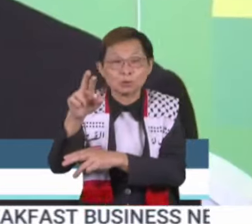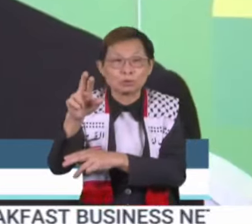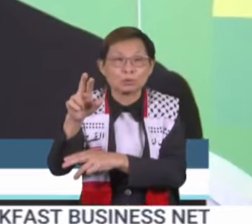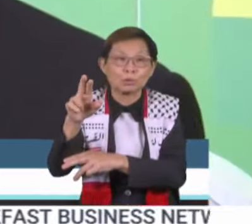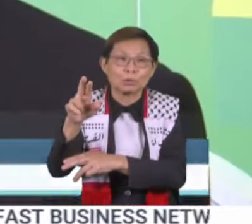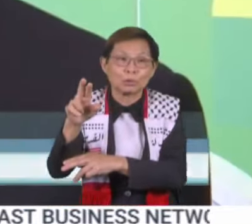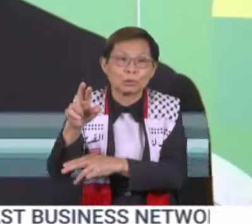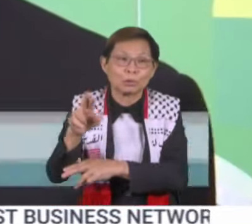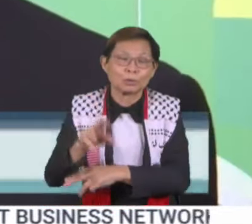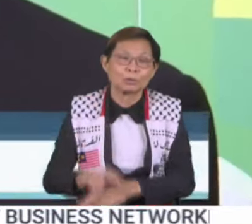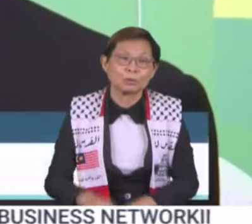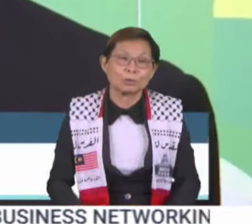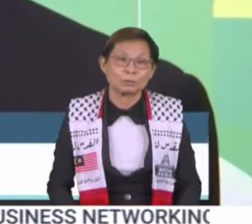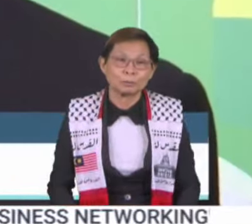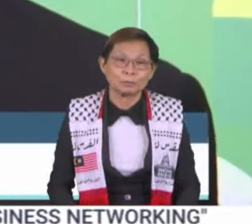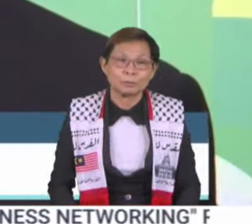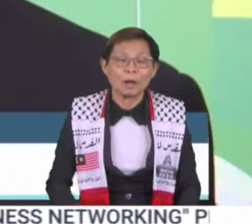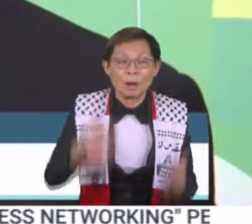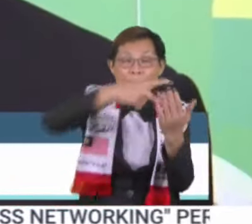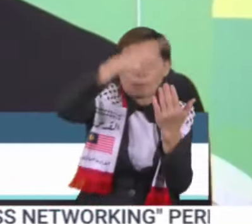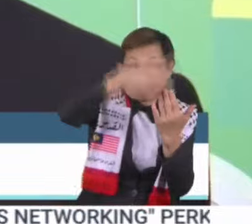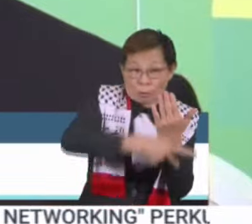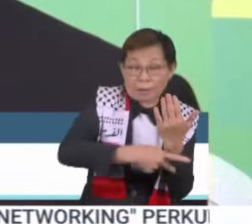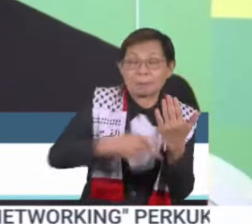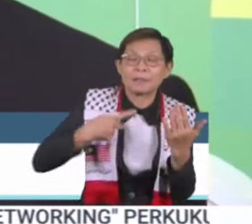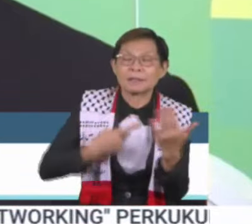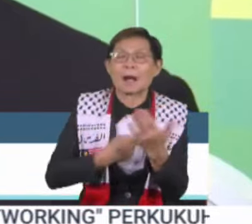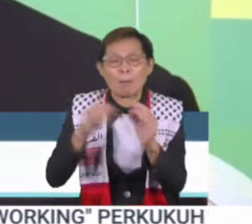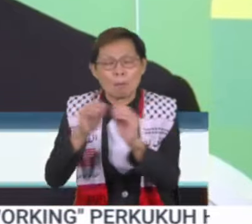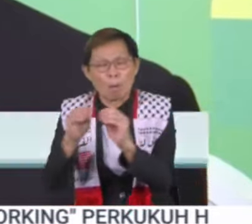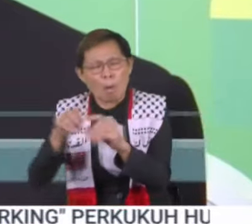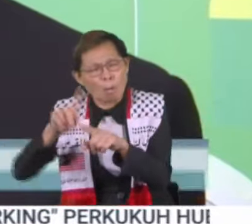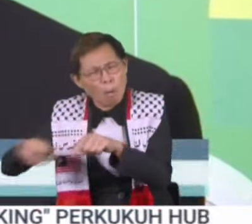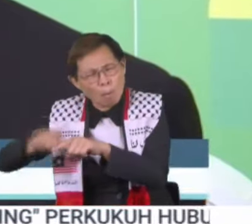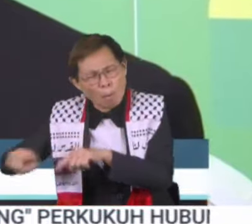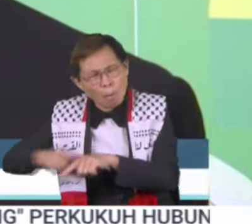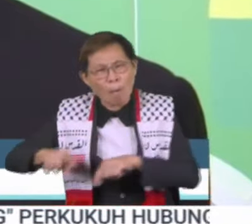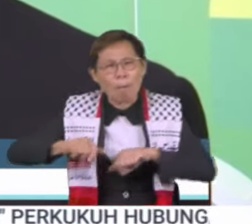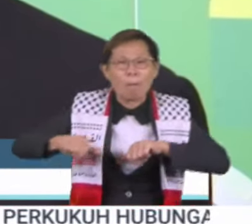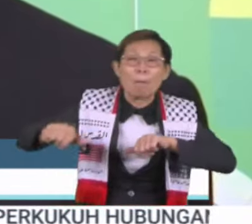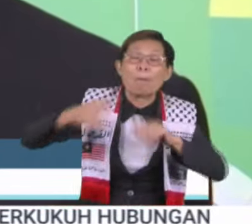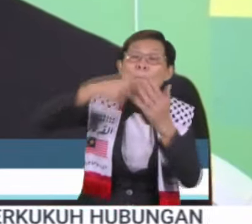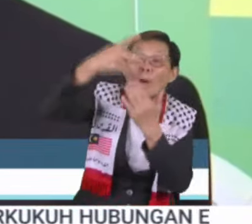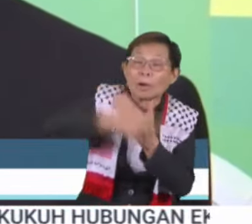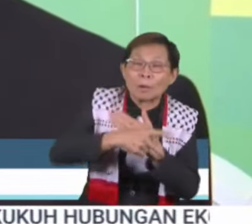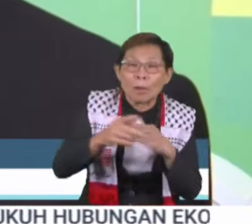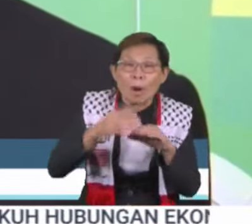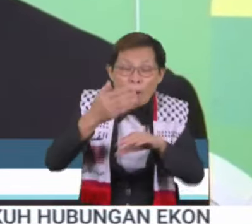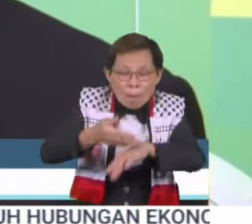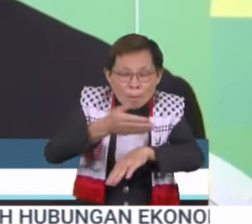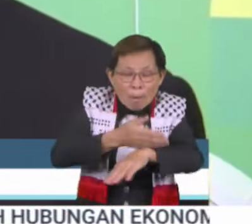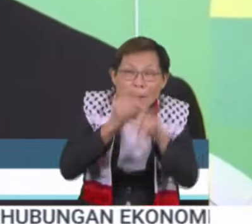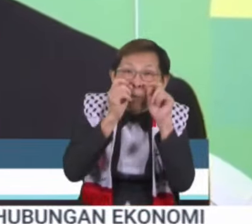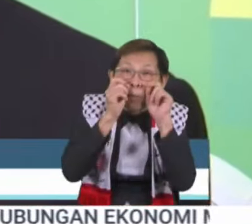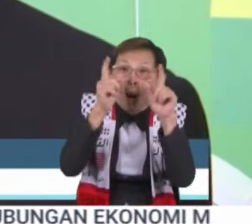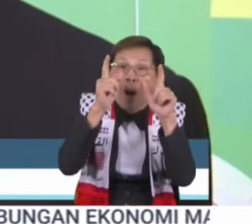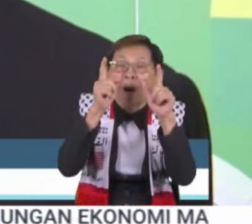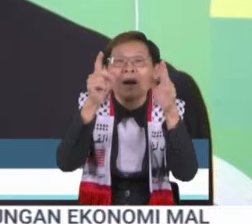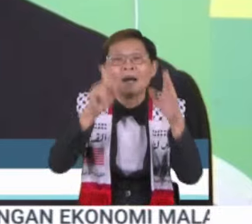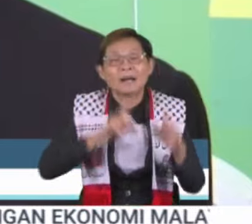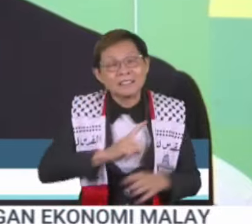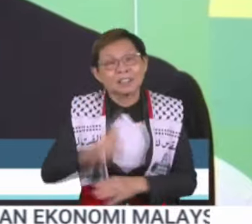Jadi program ini adalah untuk kita mempelbagaikan aktiviti pengimarahan bagi peningkatan kefahaman Islam untuk umat